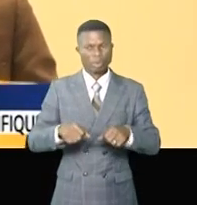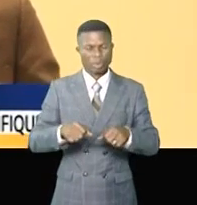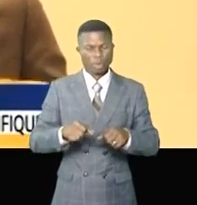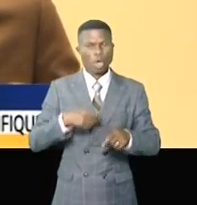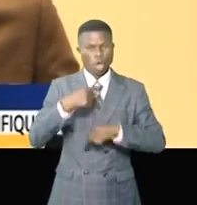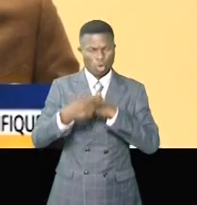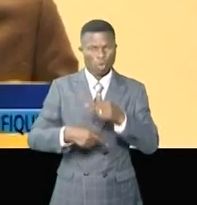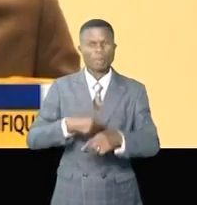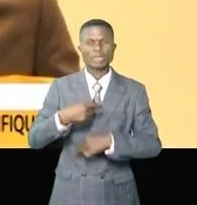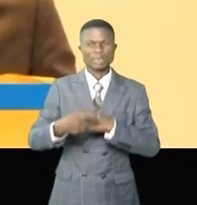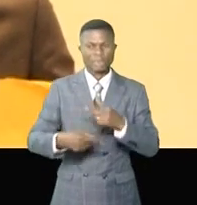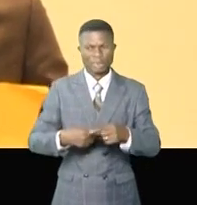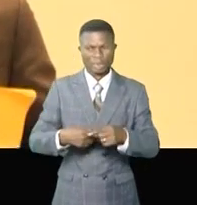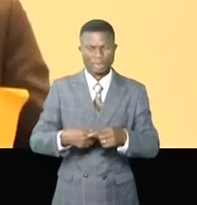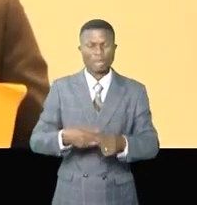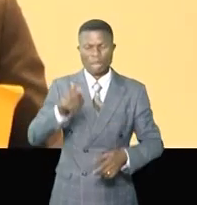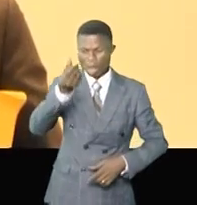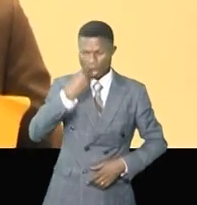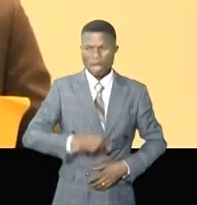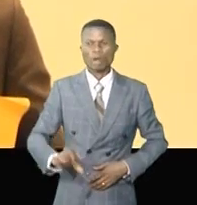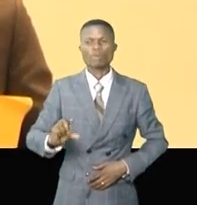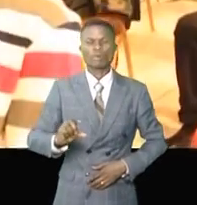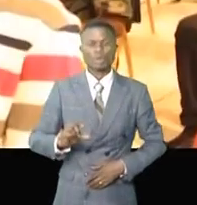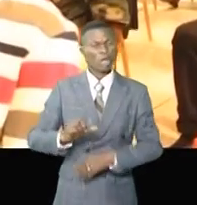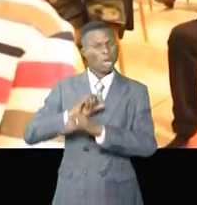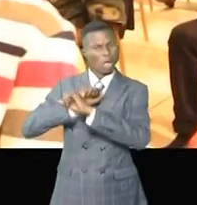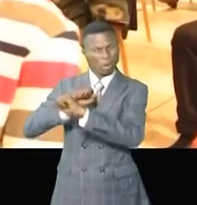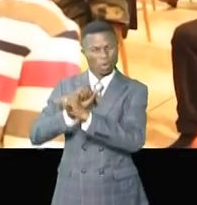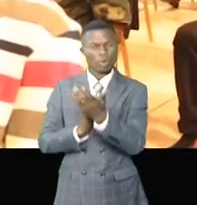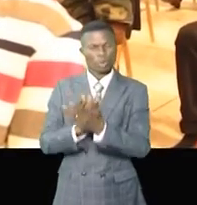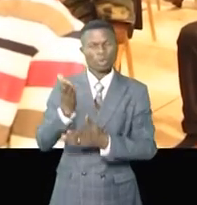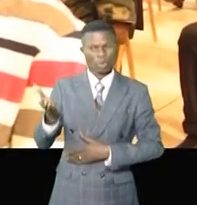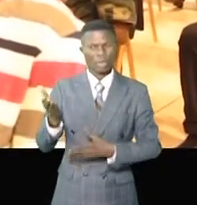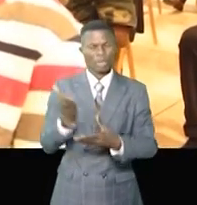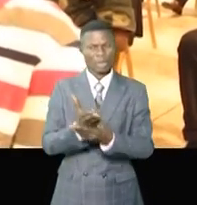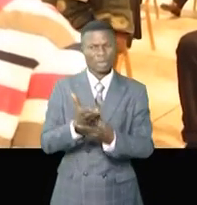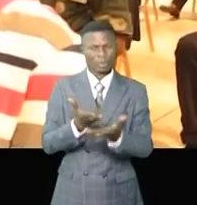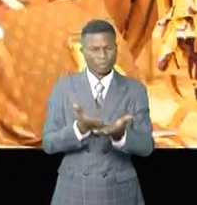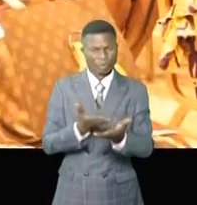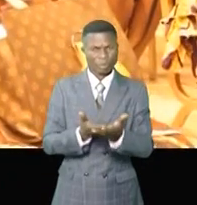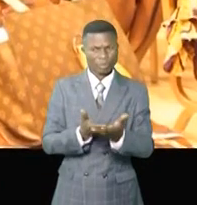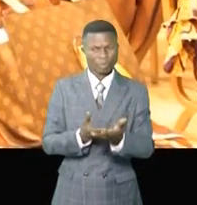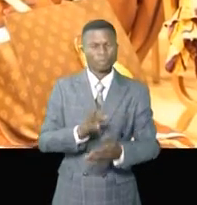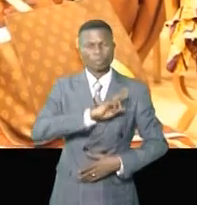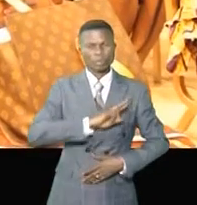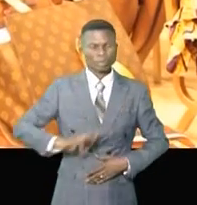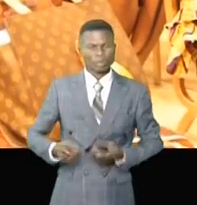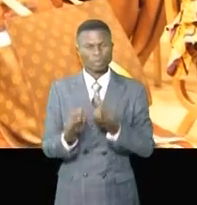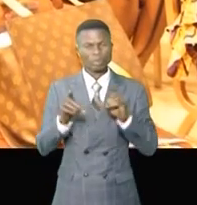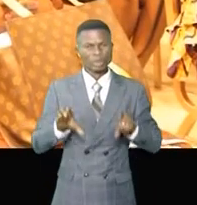procéder aux avortements sécurisés. Ces documents, domestiqués par la République démocratique du